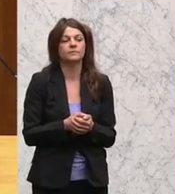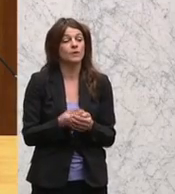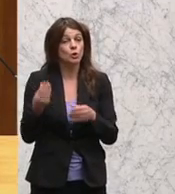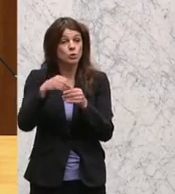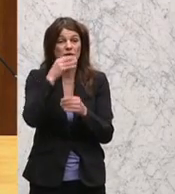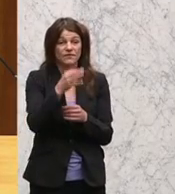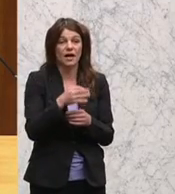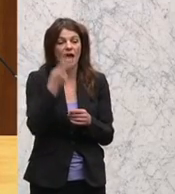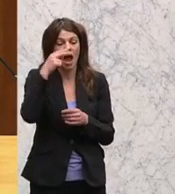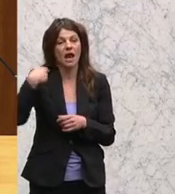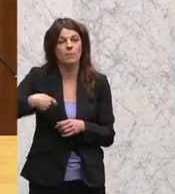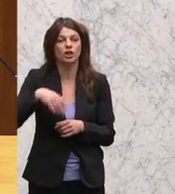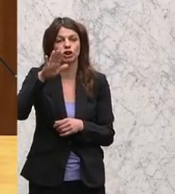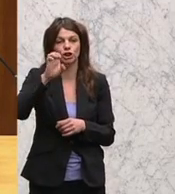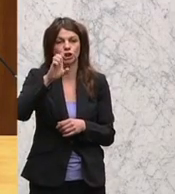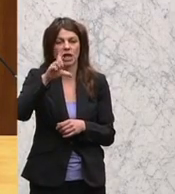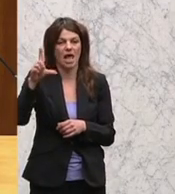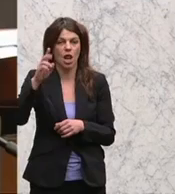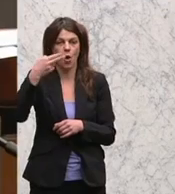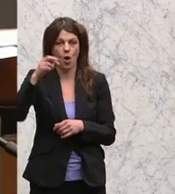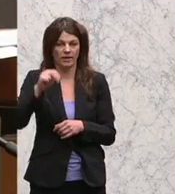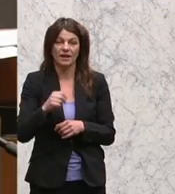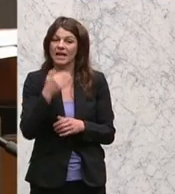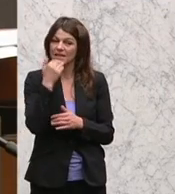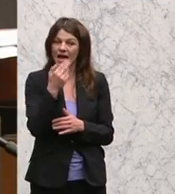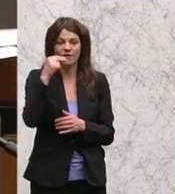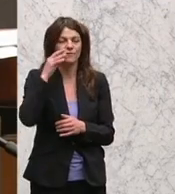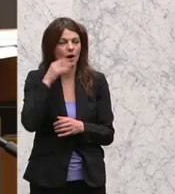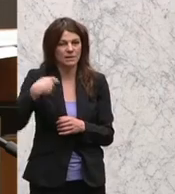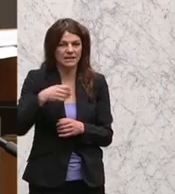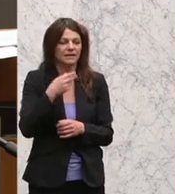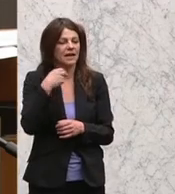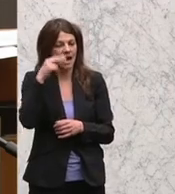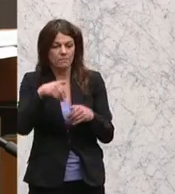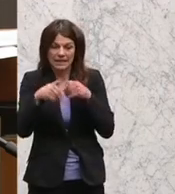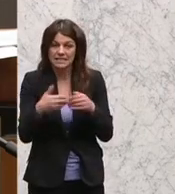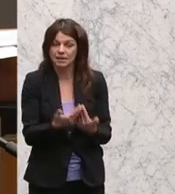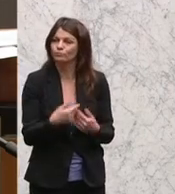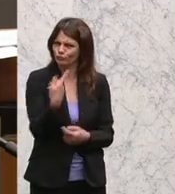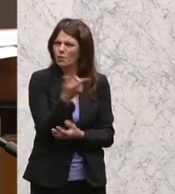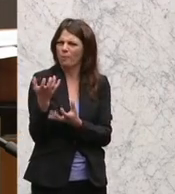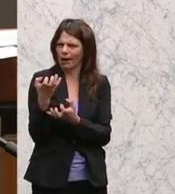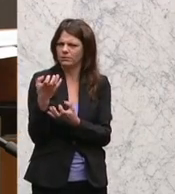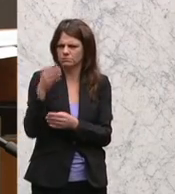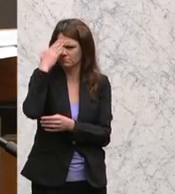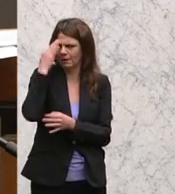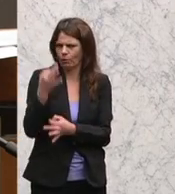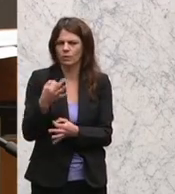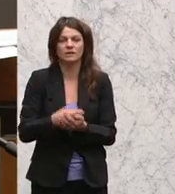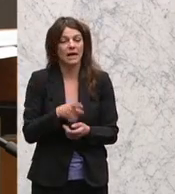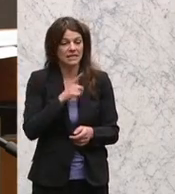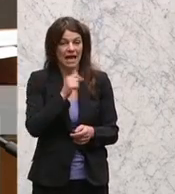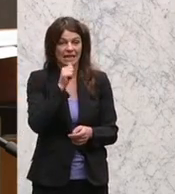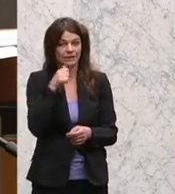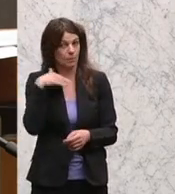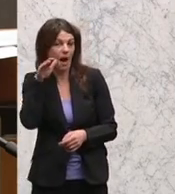Zusatzfrage, Abgeordneter Schellhorn. Danke, Frau Vorsitzende, geschätzter Herr Minister. Nun sind Sie ja Praktiker und wie wir seit gestern